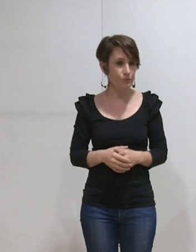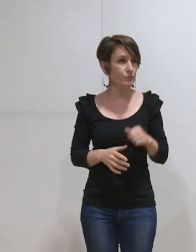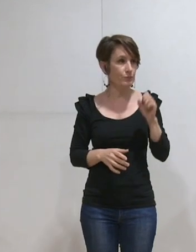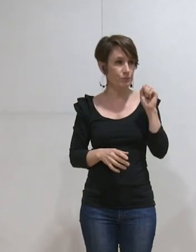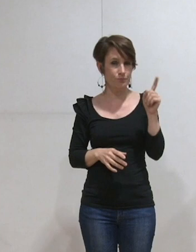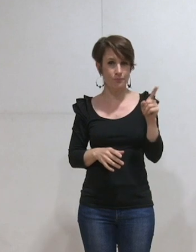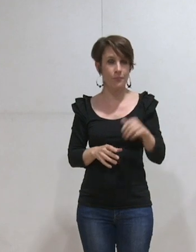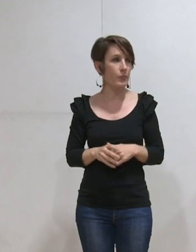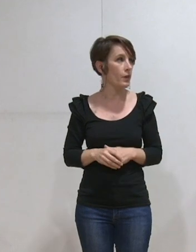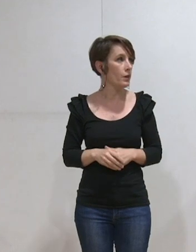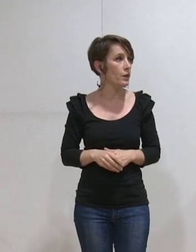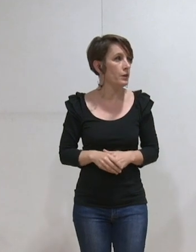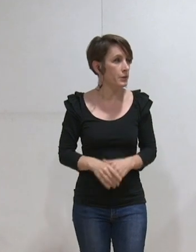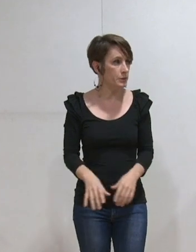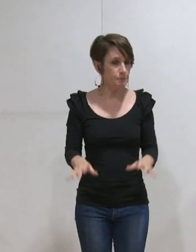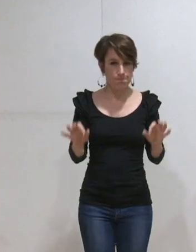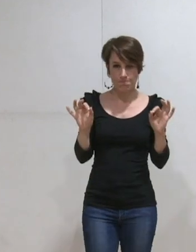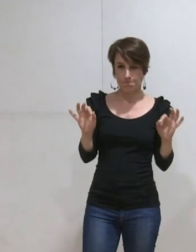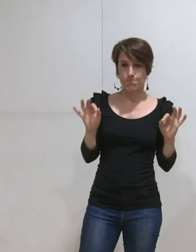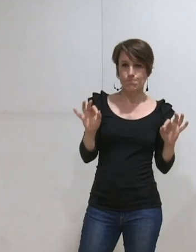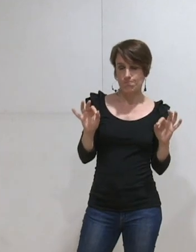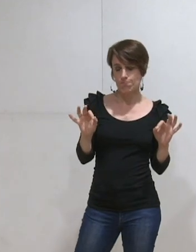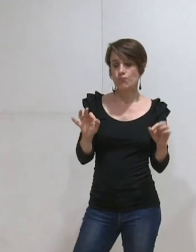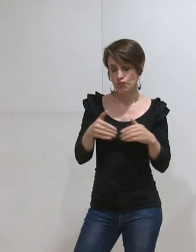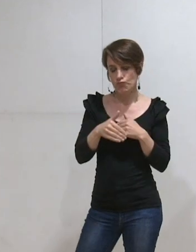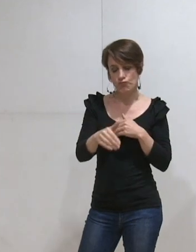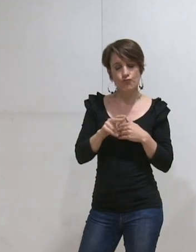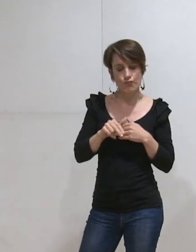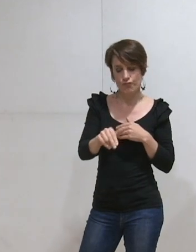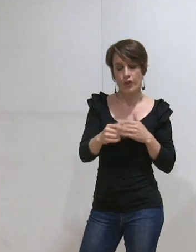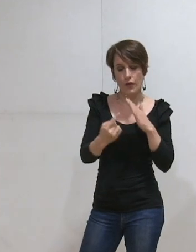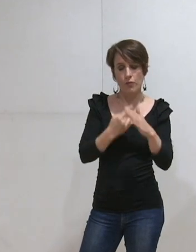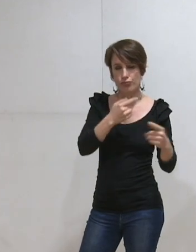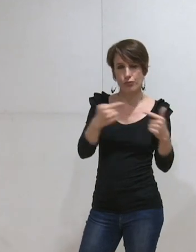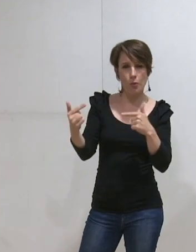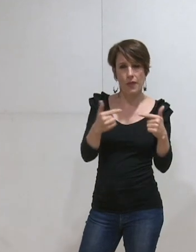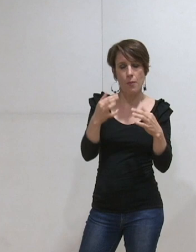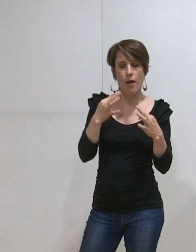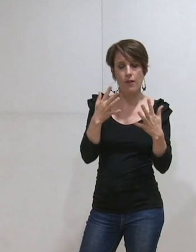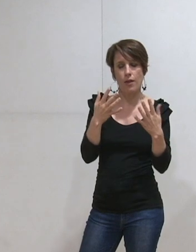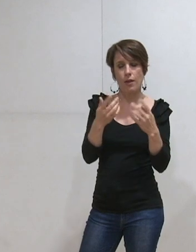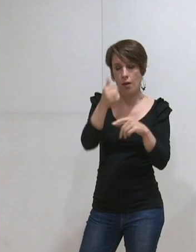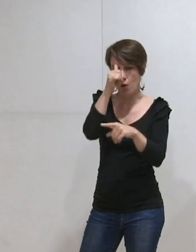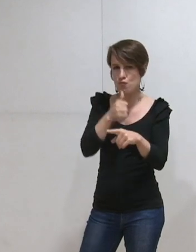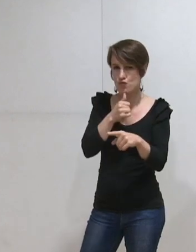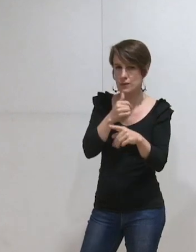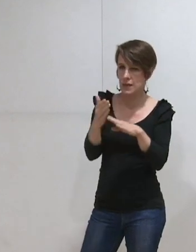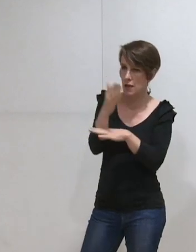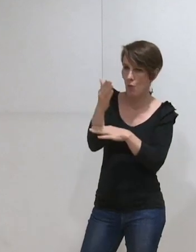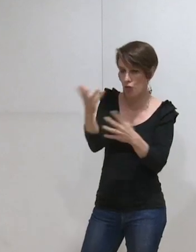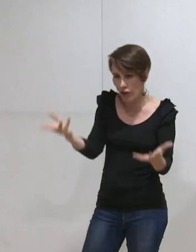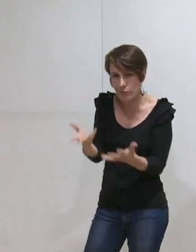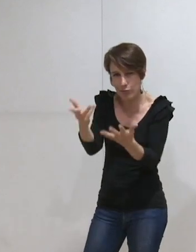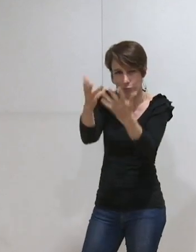effectivement effectivement on aura sans doute l'occasion de redébattre la politique d'acquisition du musée et de du projet qu'on qu'on porte sur le